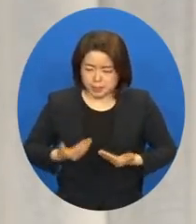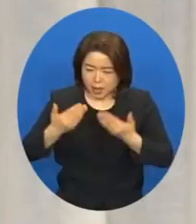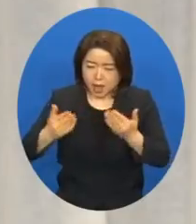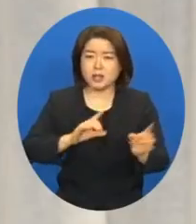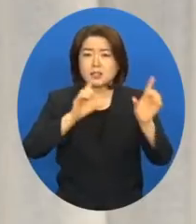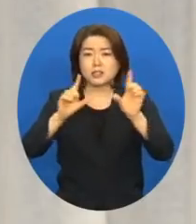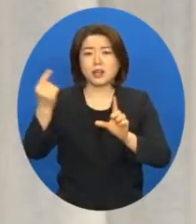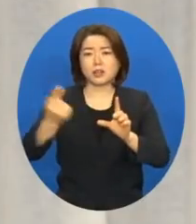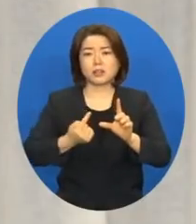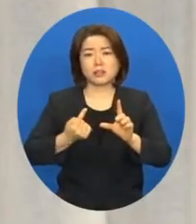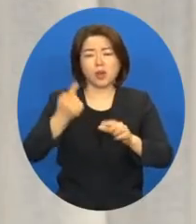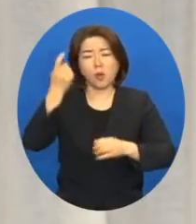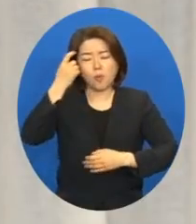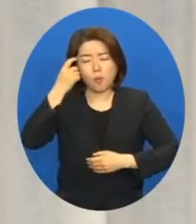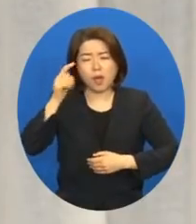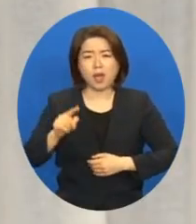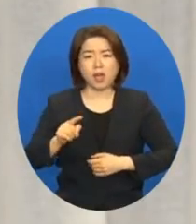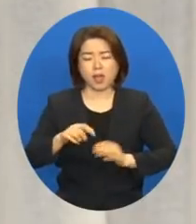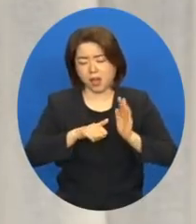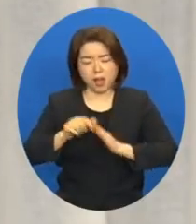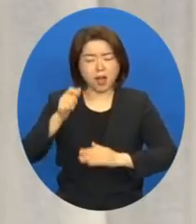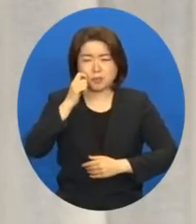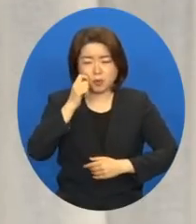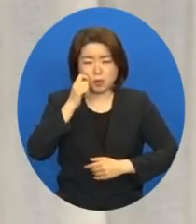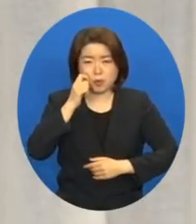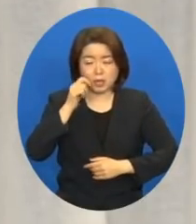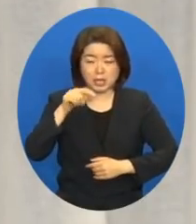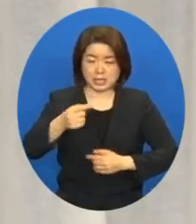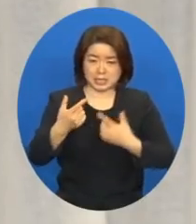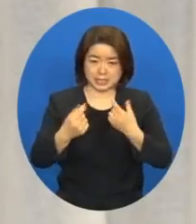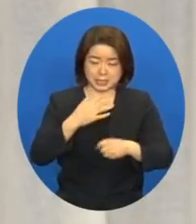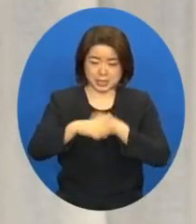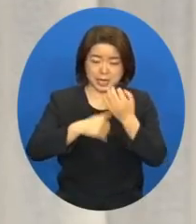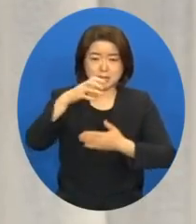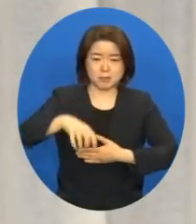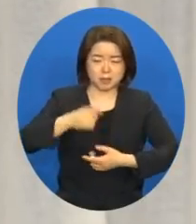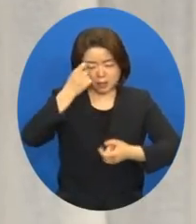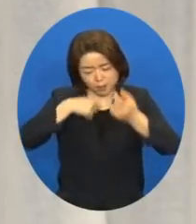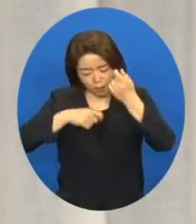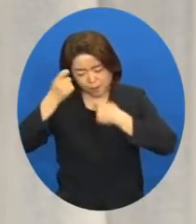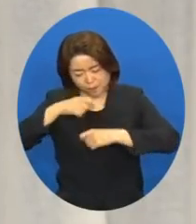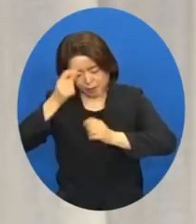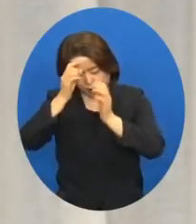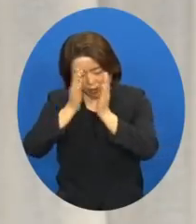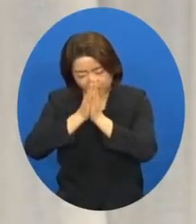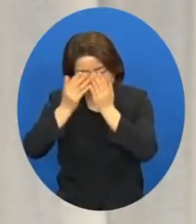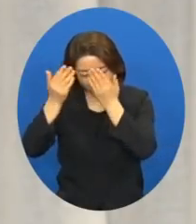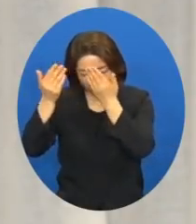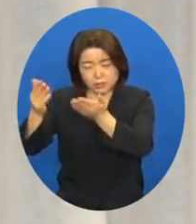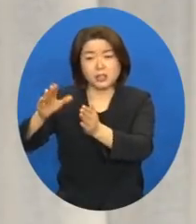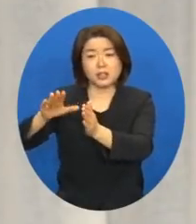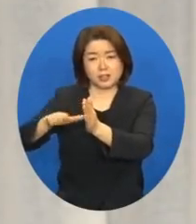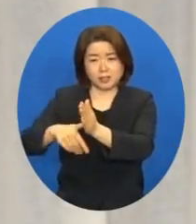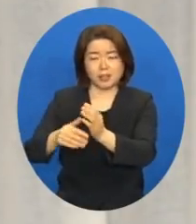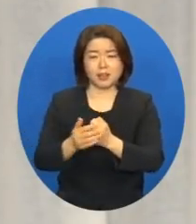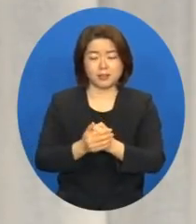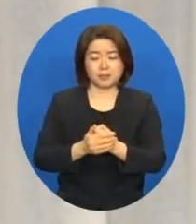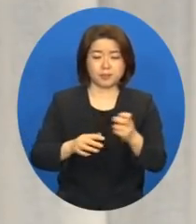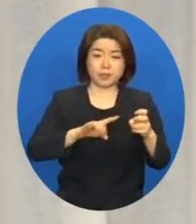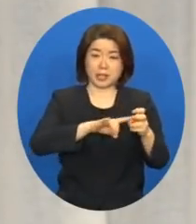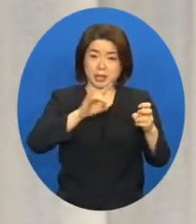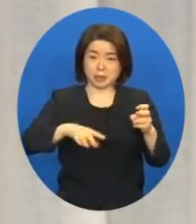수가 없어요. 그렇게 하나님 앞에 통곡하며 기도할 때 마태복음